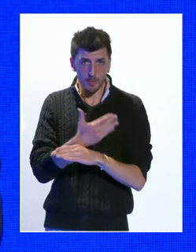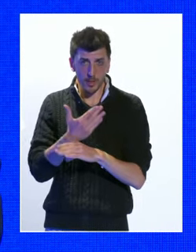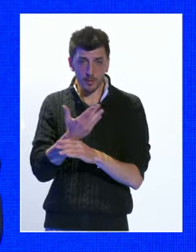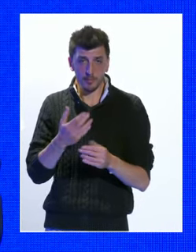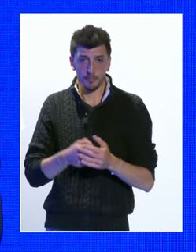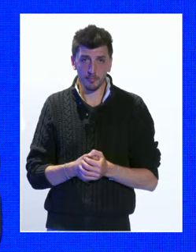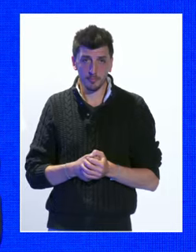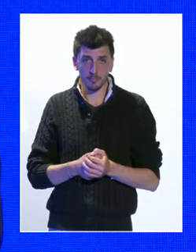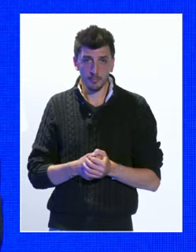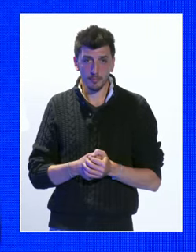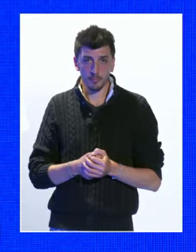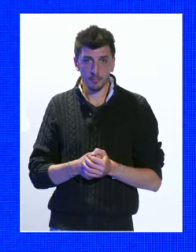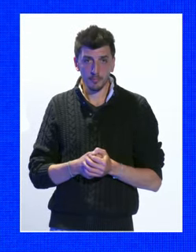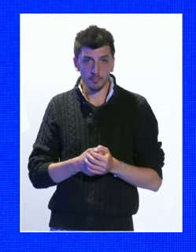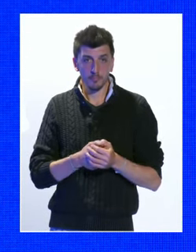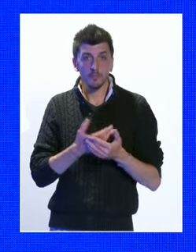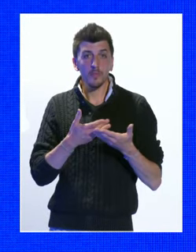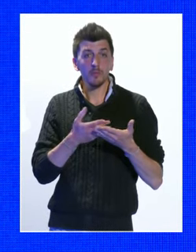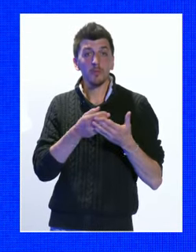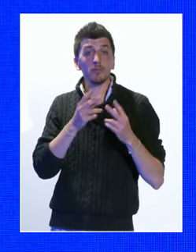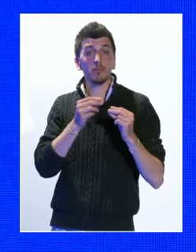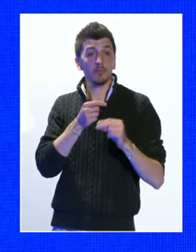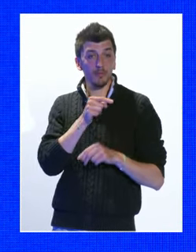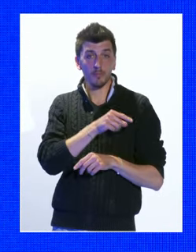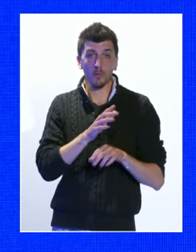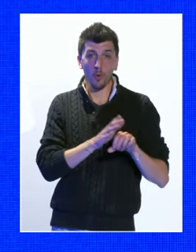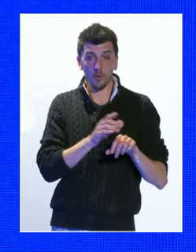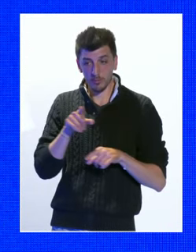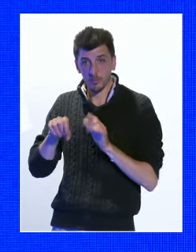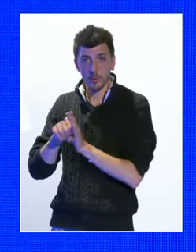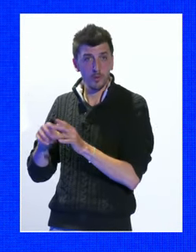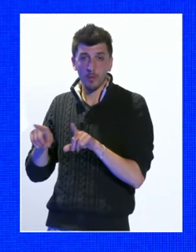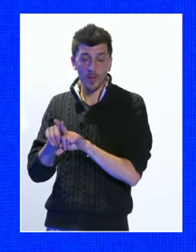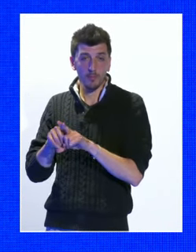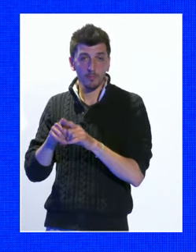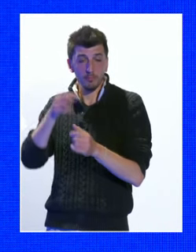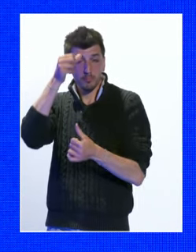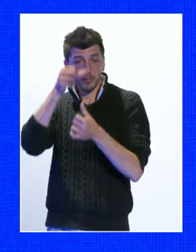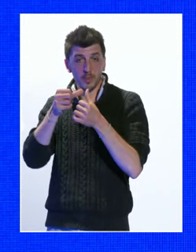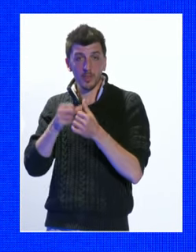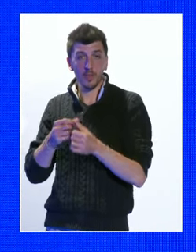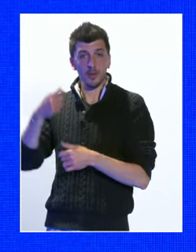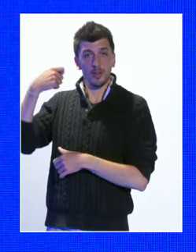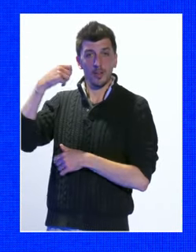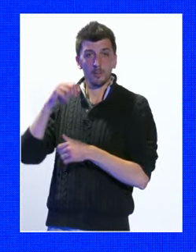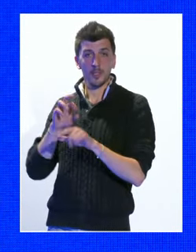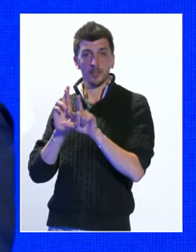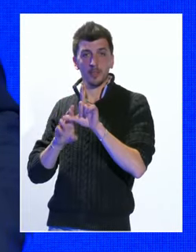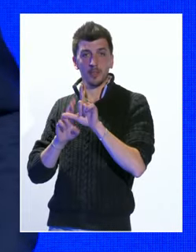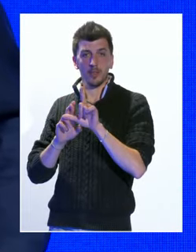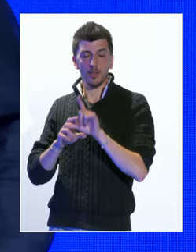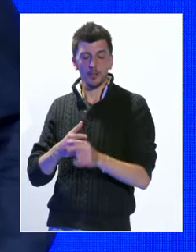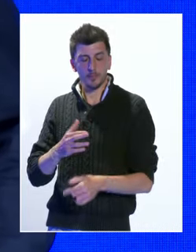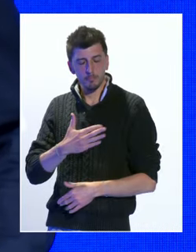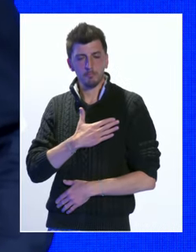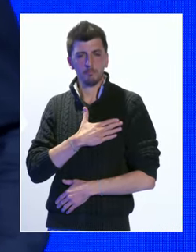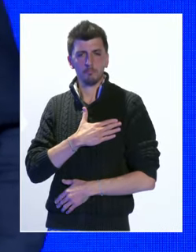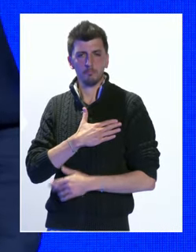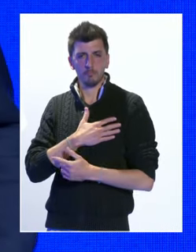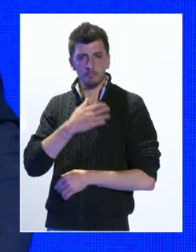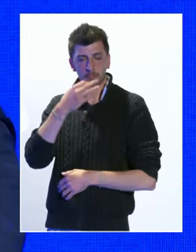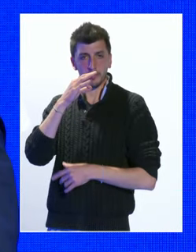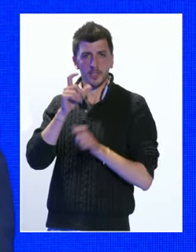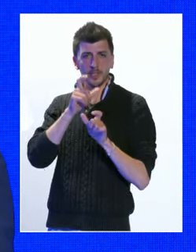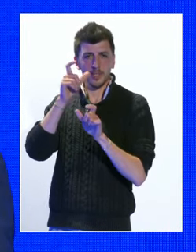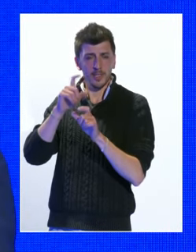droite, puisque vous vous souvenez que le président de LR avait la main sur le cœur annoncé à 10 reprises